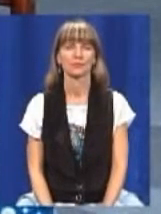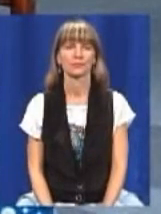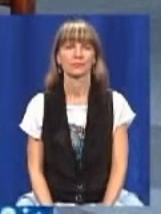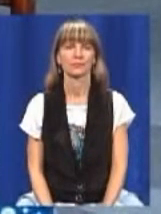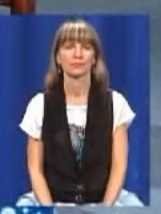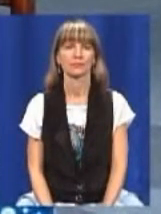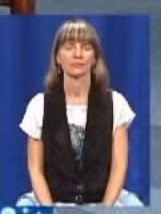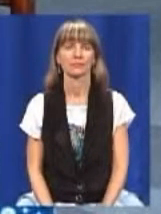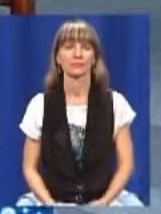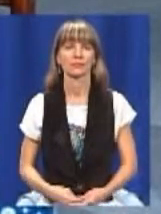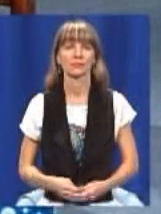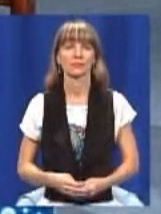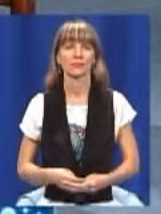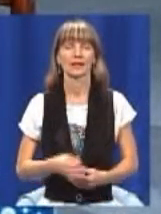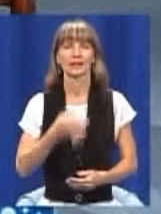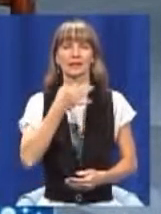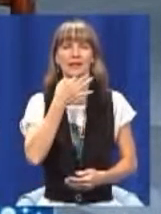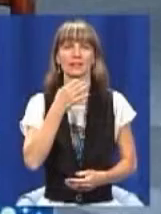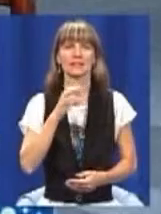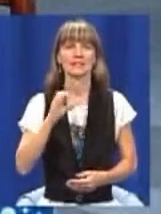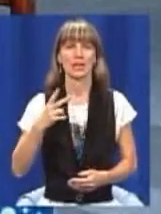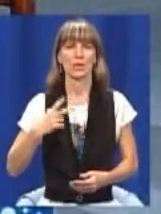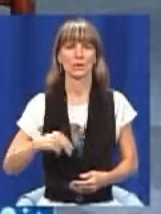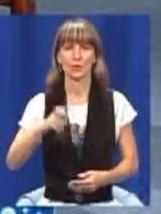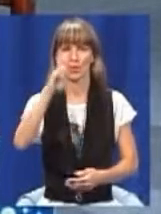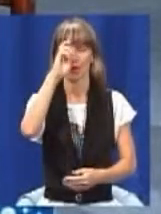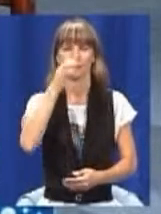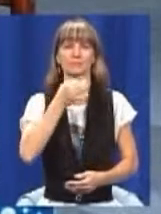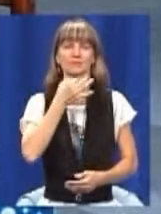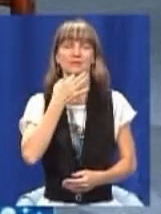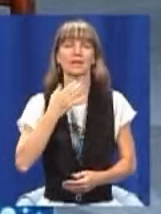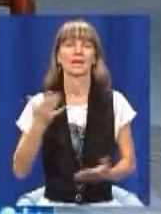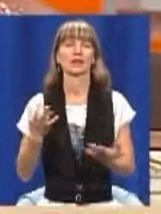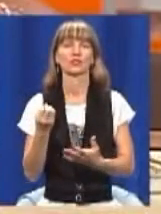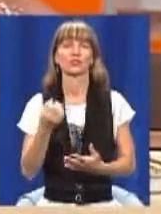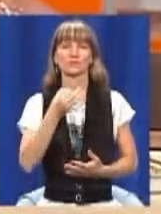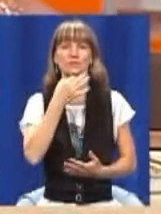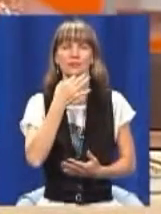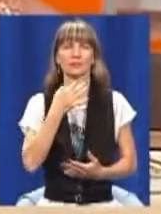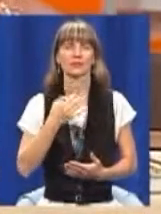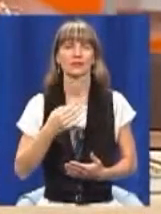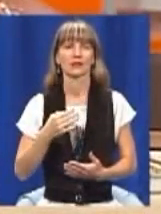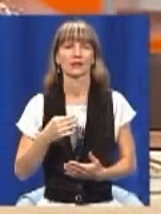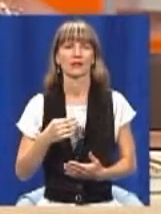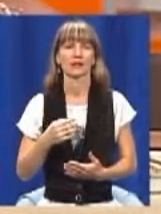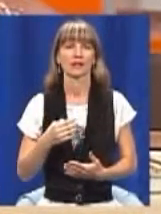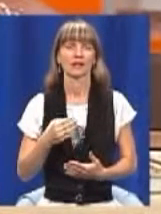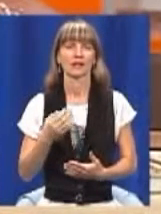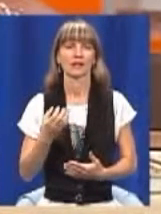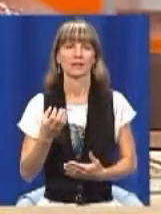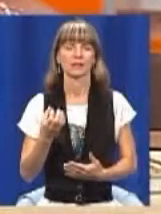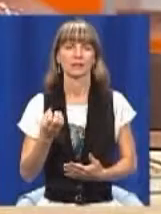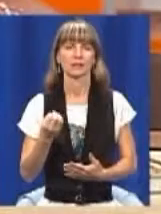З принцесами. З принцесами, так? Да? Тобі подобаються пазли. А які ще тобі подобаються пазли? З феями, свинка